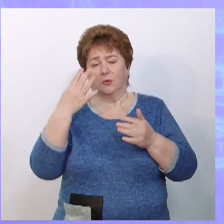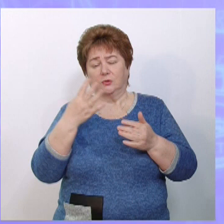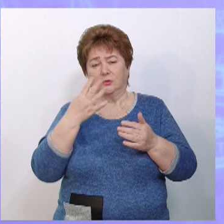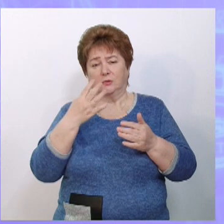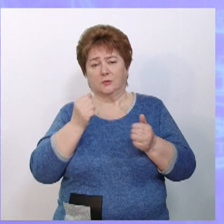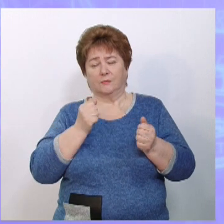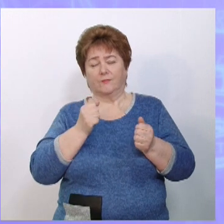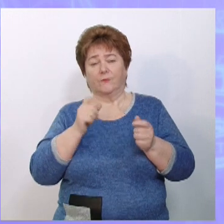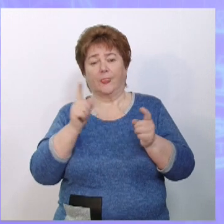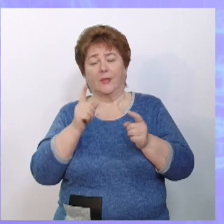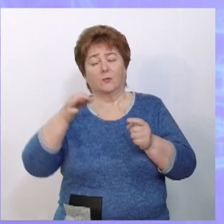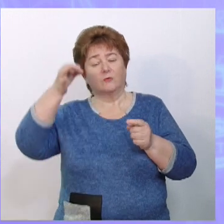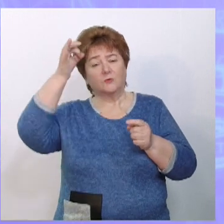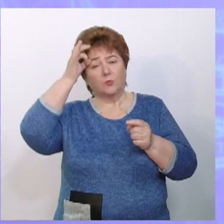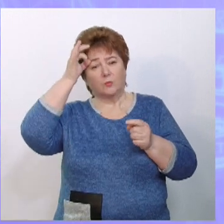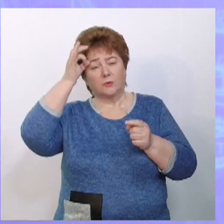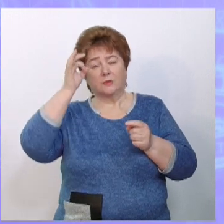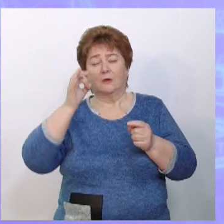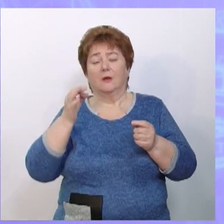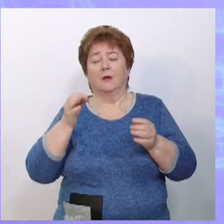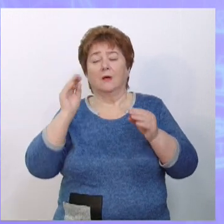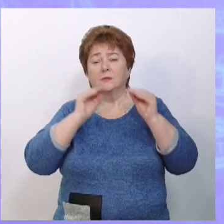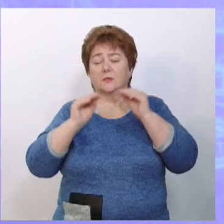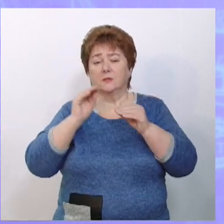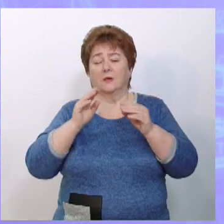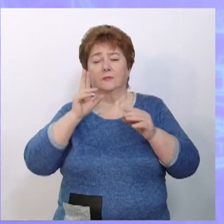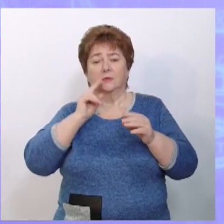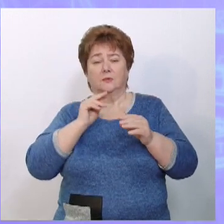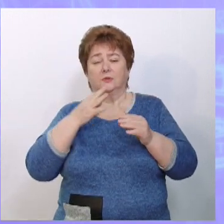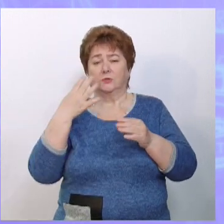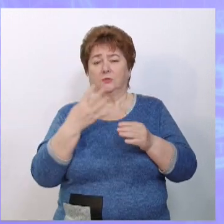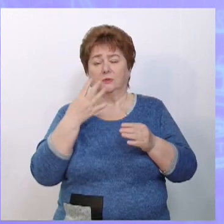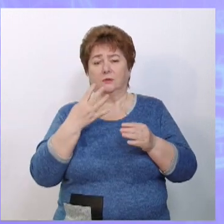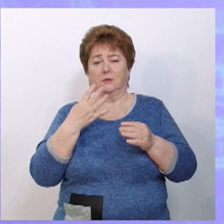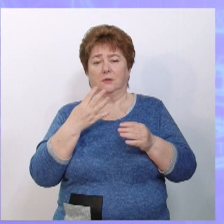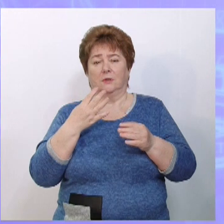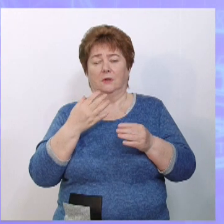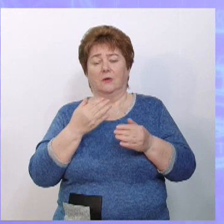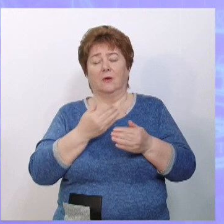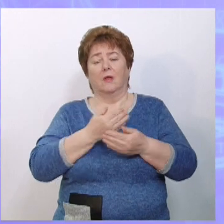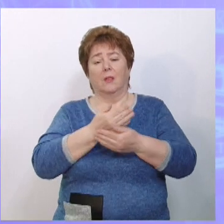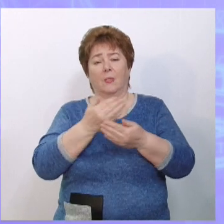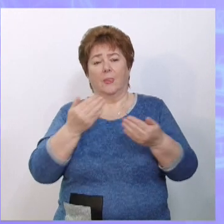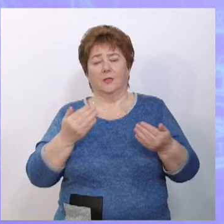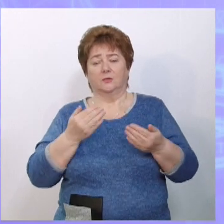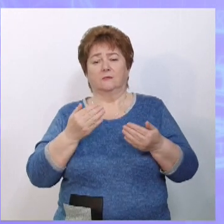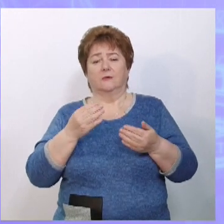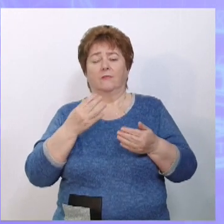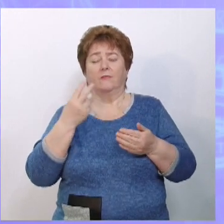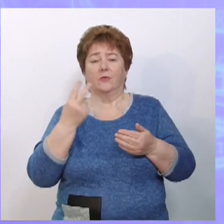4, чтобы вспомнить состав числа 4 нашего второго